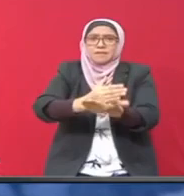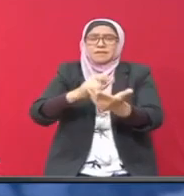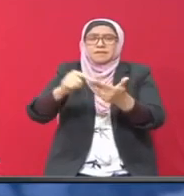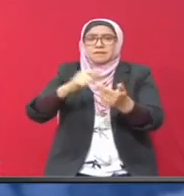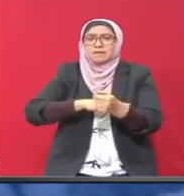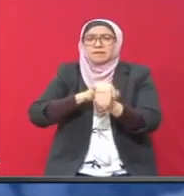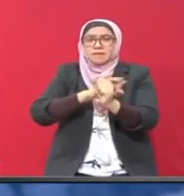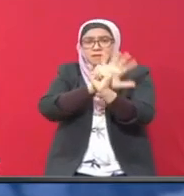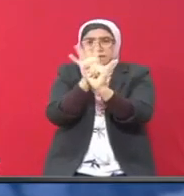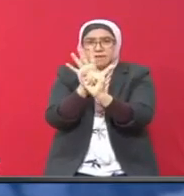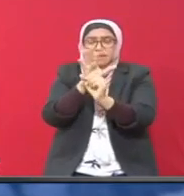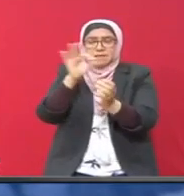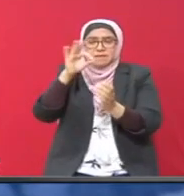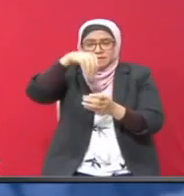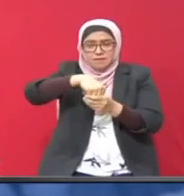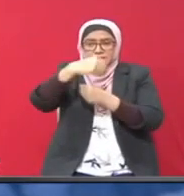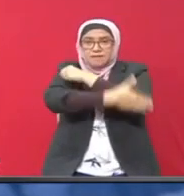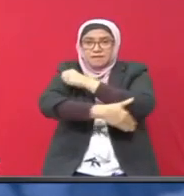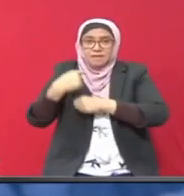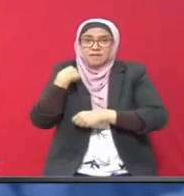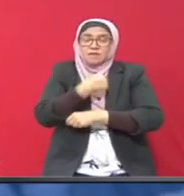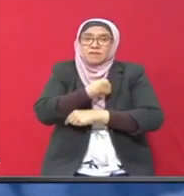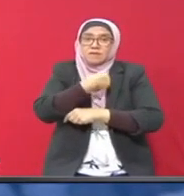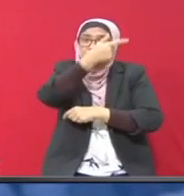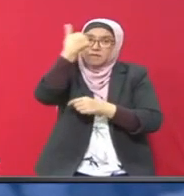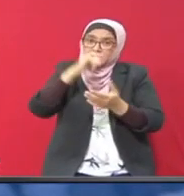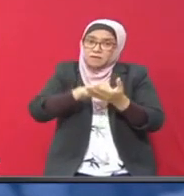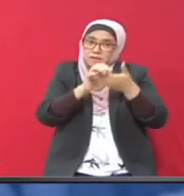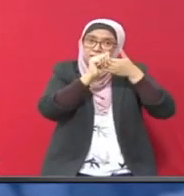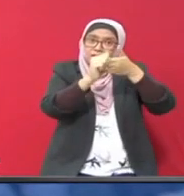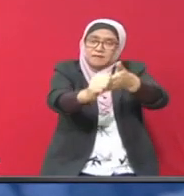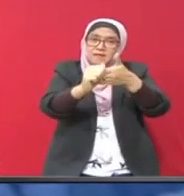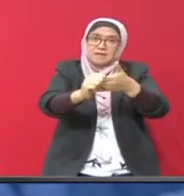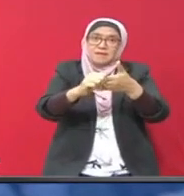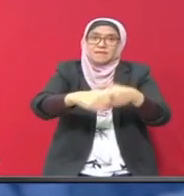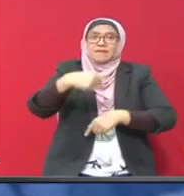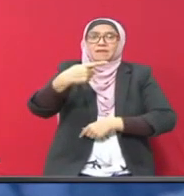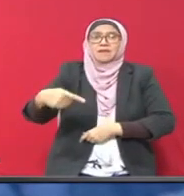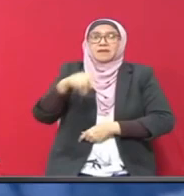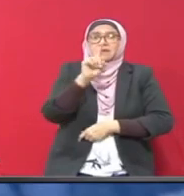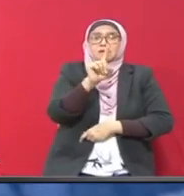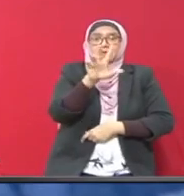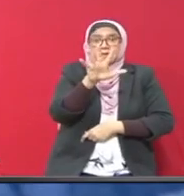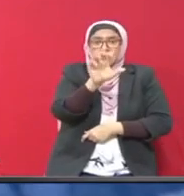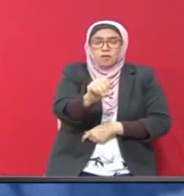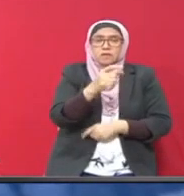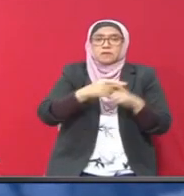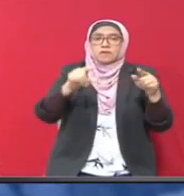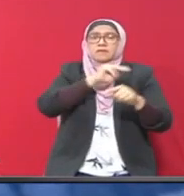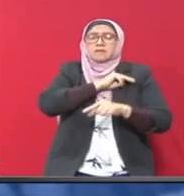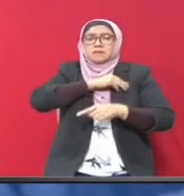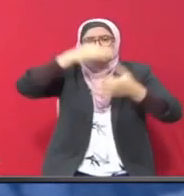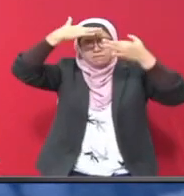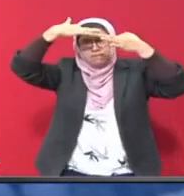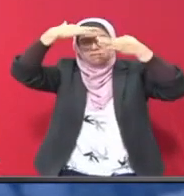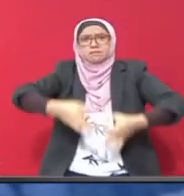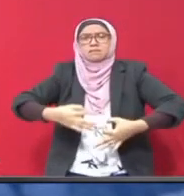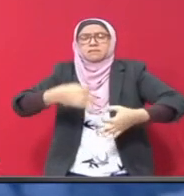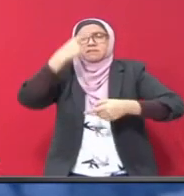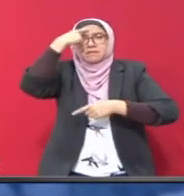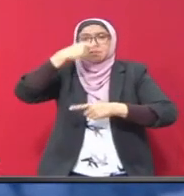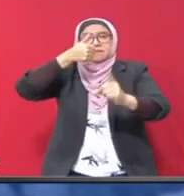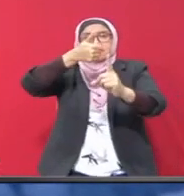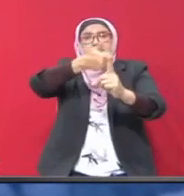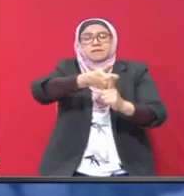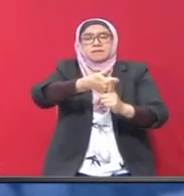atau sebab itulah berpandukan kepada pegawai 150 jemaah menteri memutuskan untuk